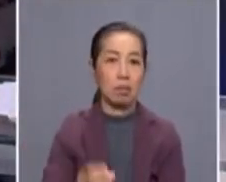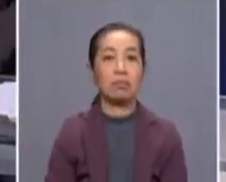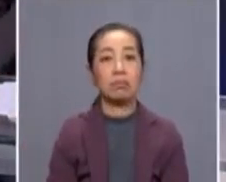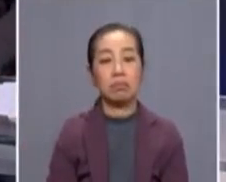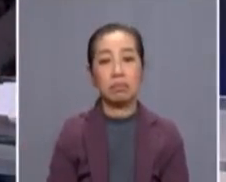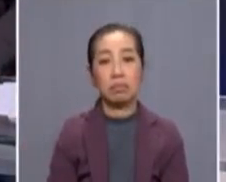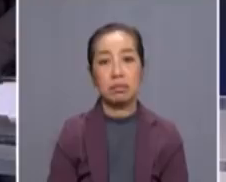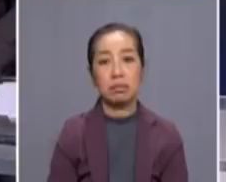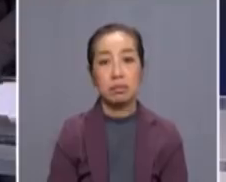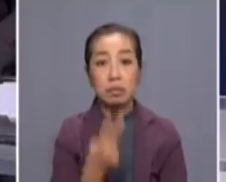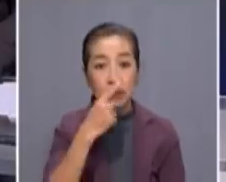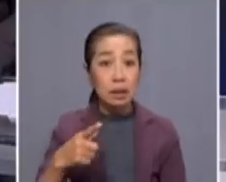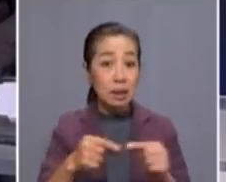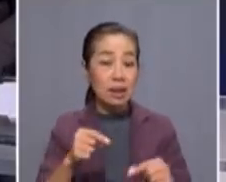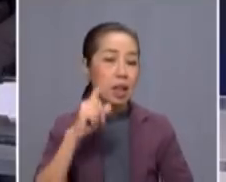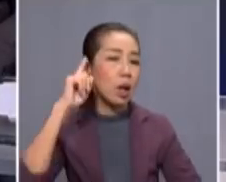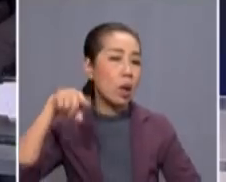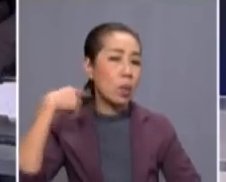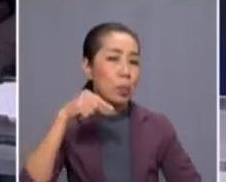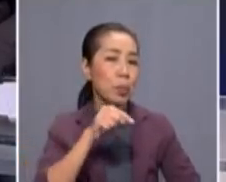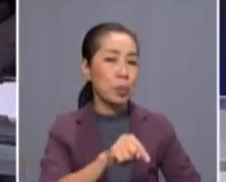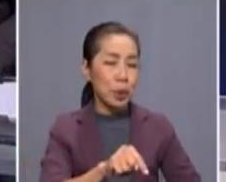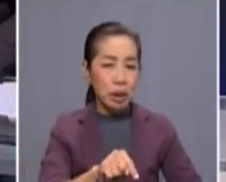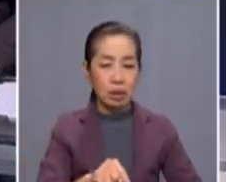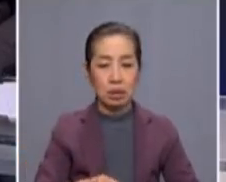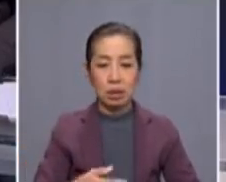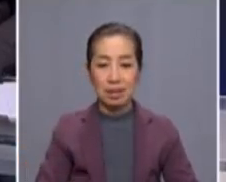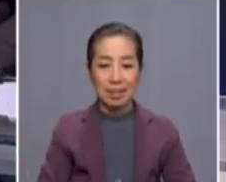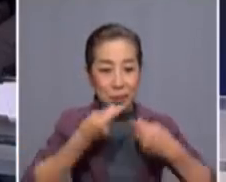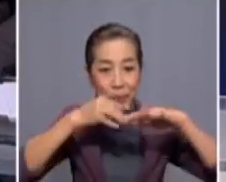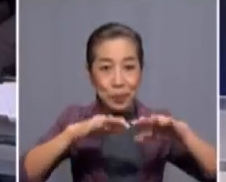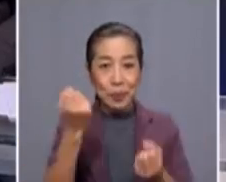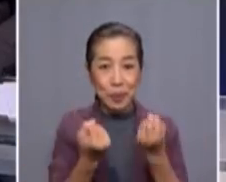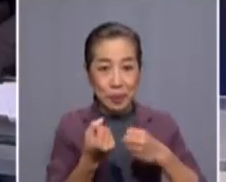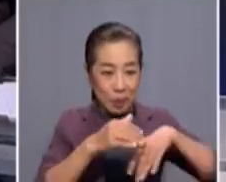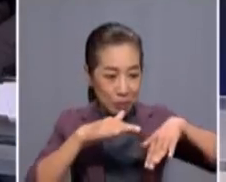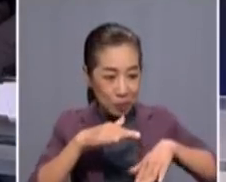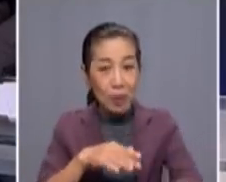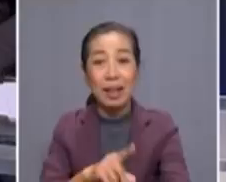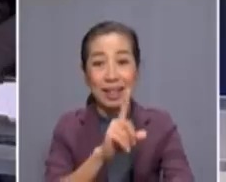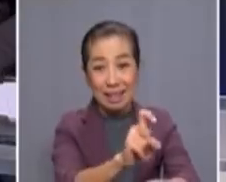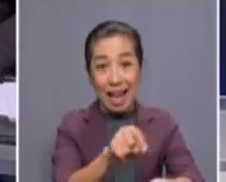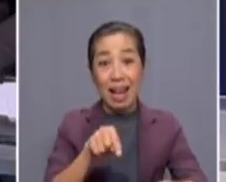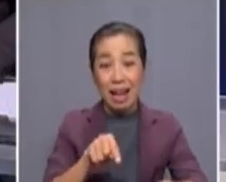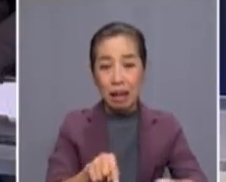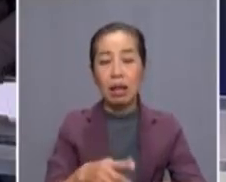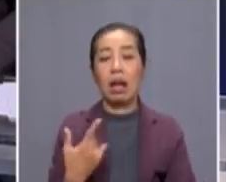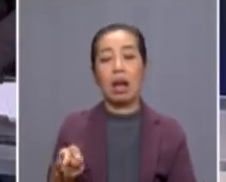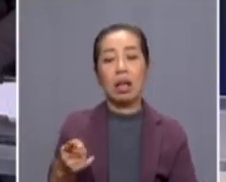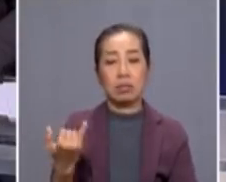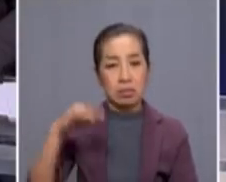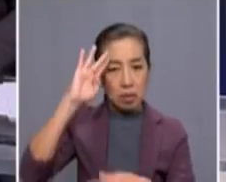ดูความเคลื่อนไหวของคดีฆ่าเซลล์สาวถ่วงน้ำนะครับที่วันนี้ทางพนักงานสอบสวนตำรวจภูธรเมืองสระบุรีก็นำตัวนาย